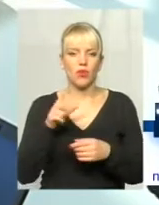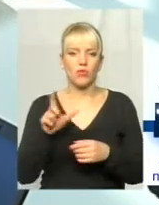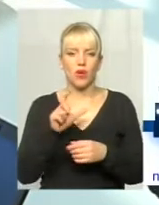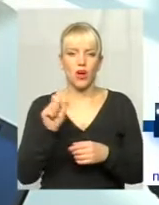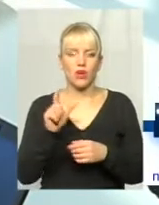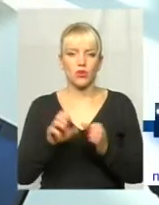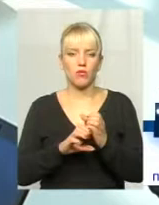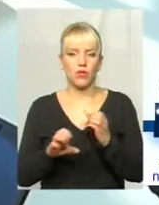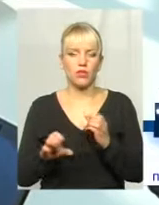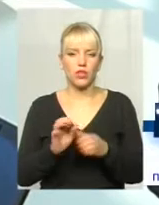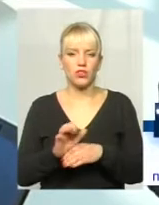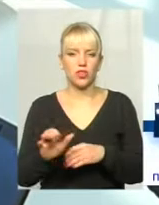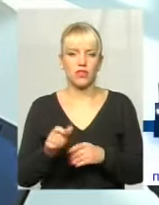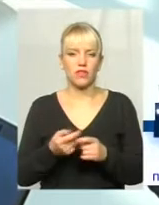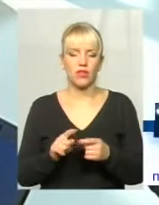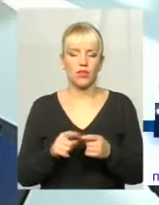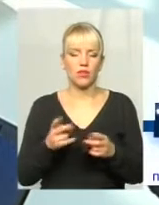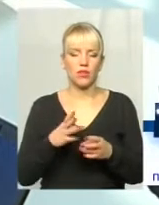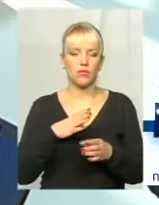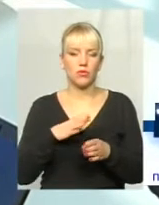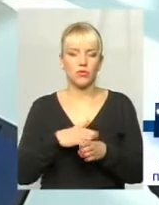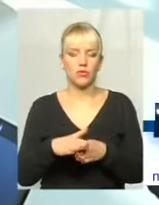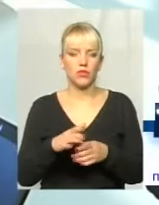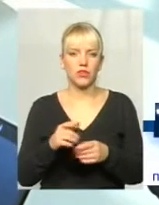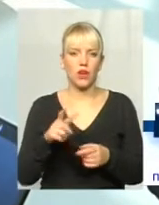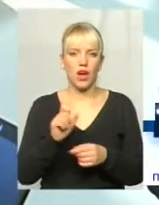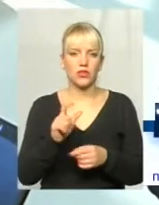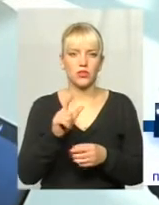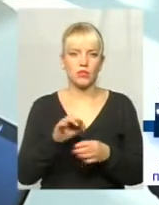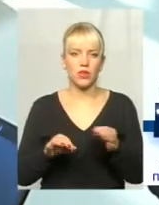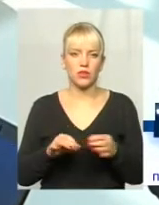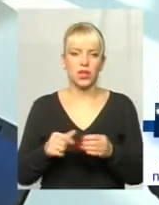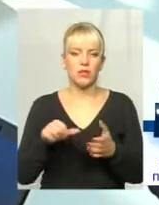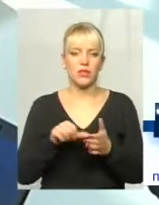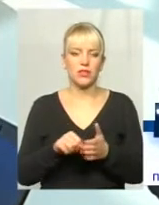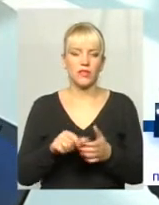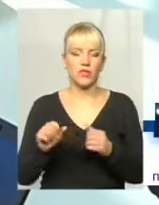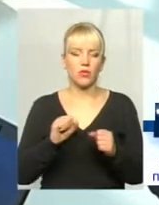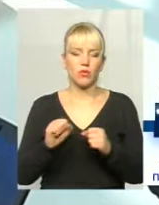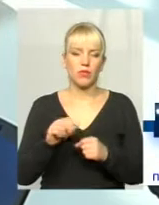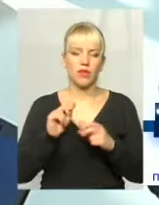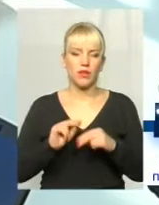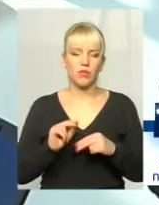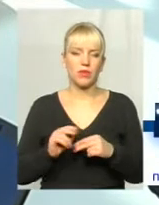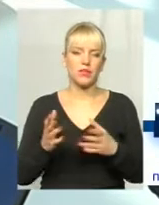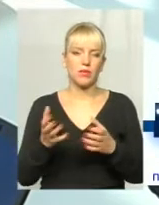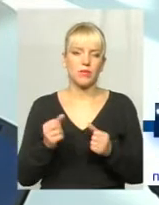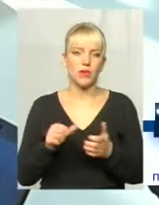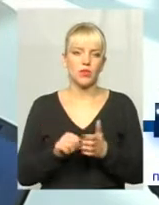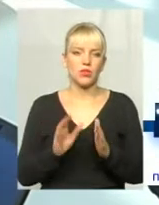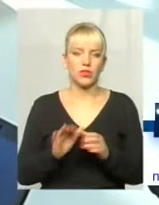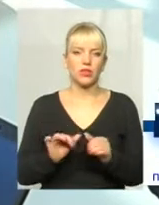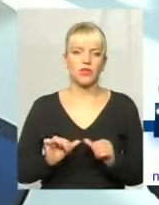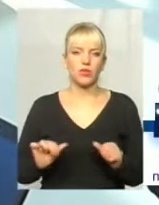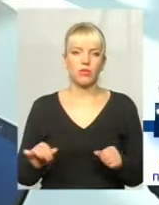у відповідності до проєкту. Представник управління Держпраці приймає участь тільки в комісії. Він не може